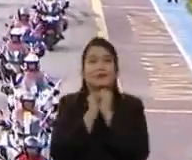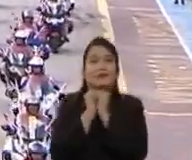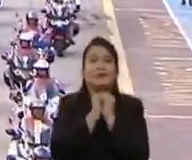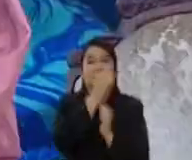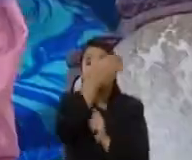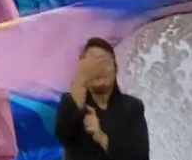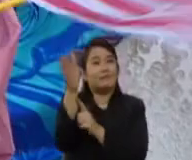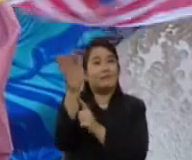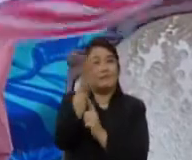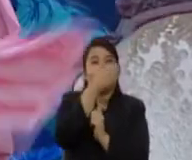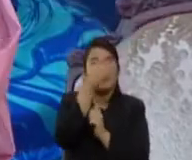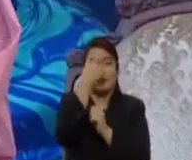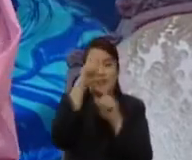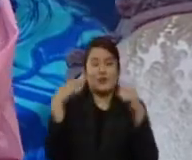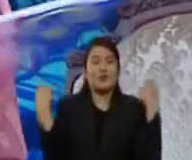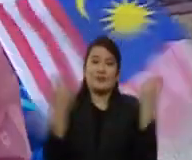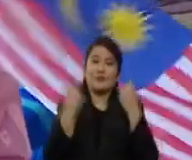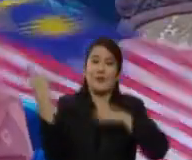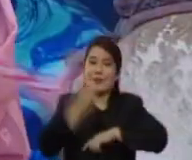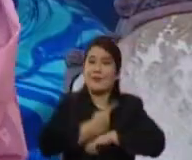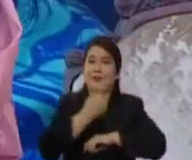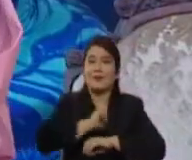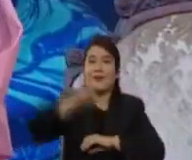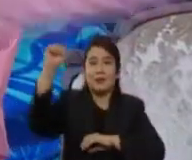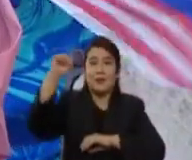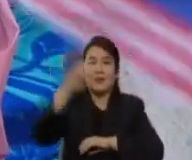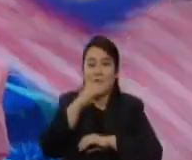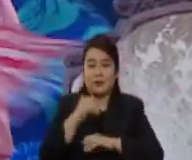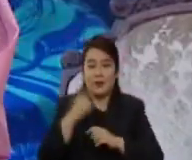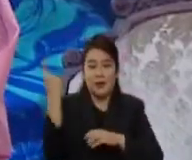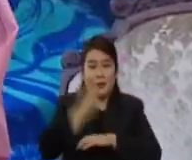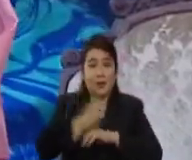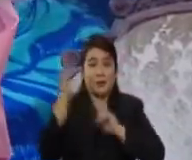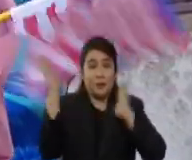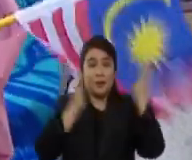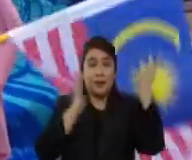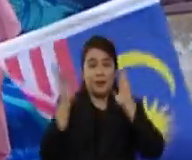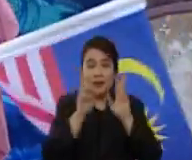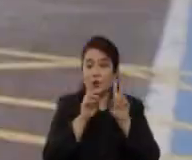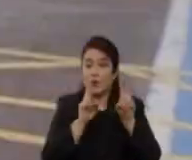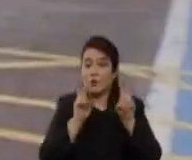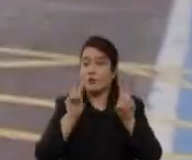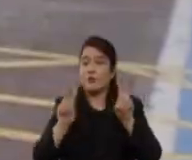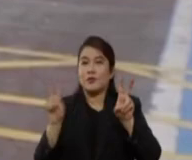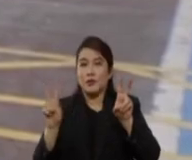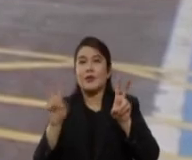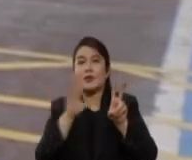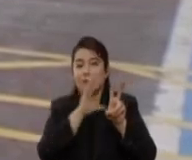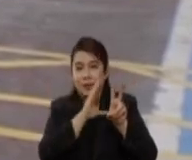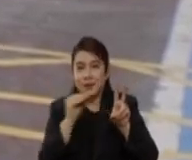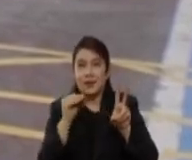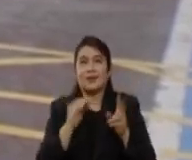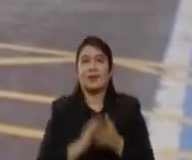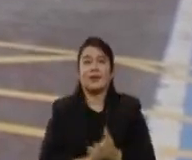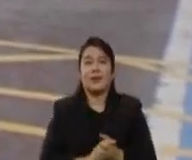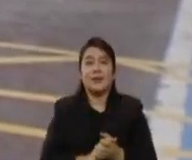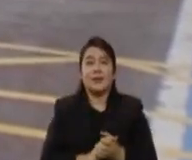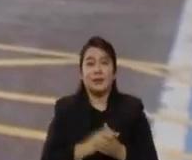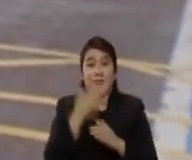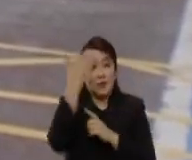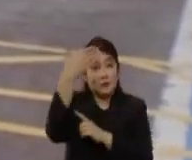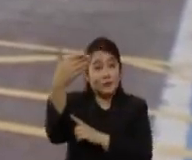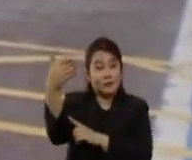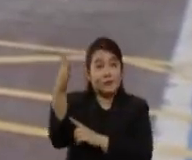gemilang sempena sambutan Hari Kebangsaan dan Hari Malaysia 2022. Turut melakar sejarah di mana